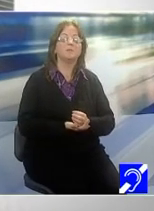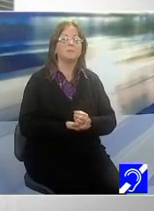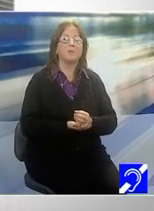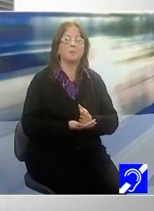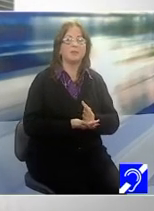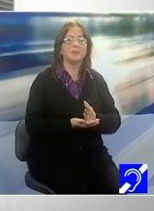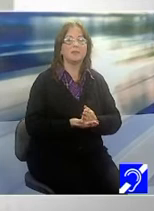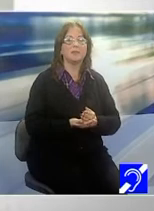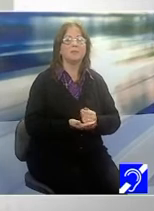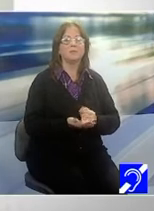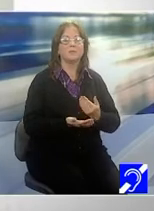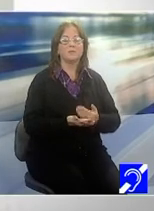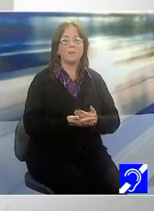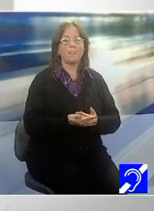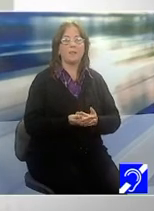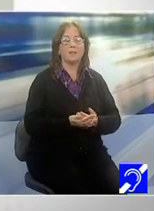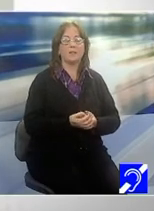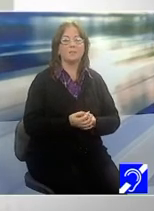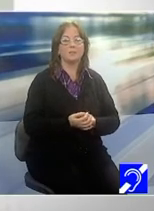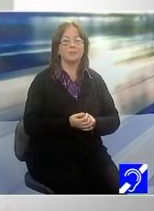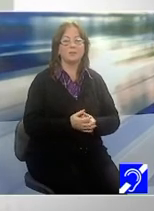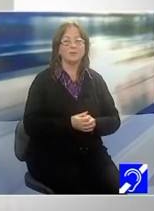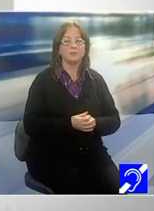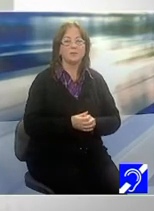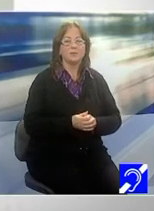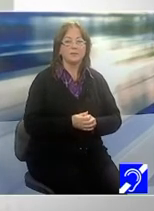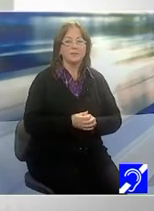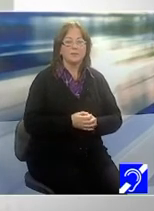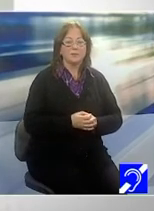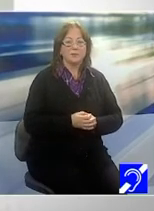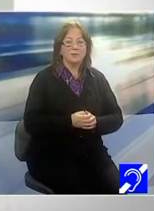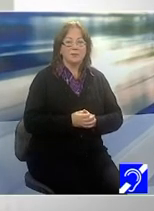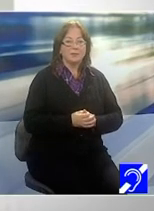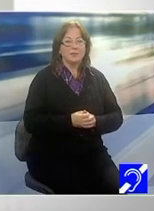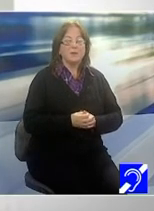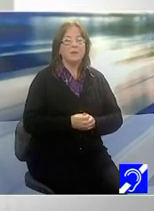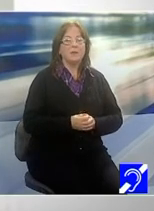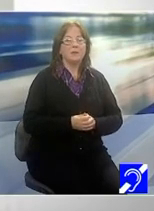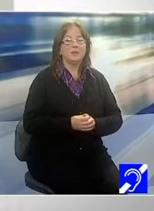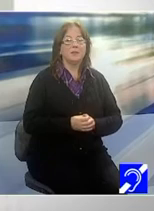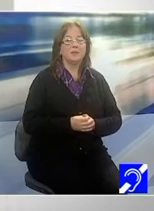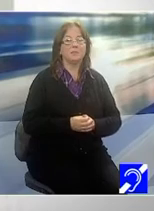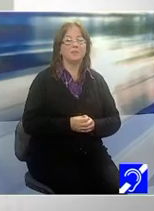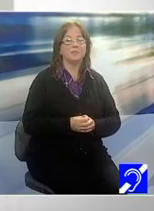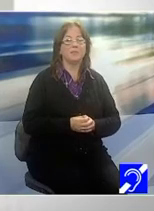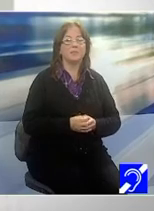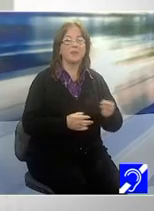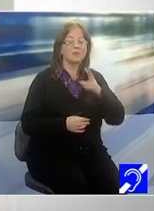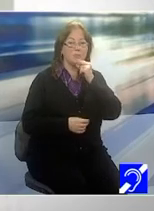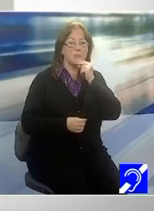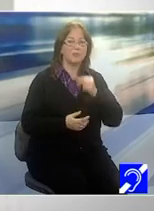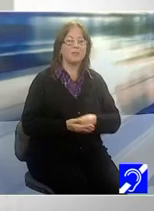instituțiile fundamentale ale oricărei democrații, cum ar fi Parlamentul sau partidele, nu se poate. Se vorbește despre